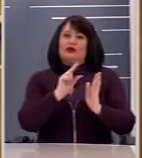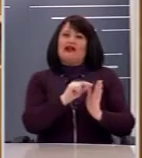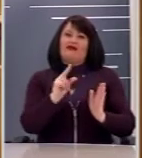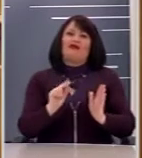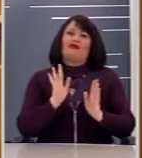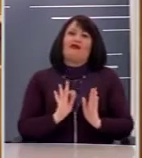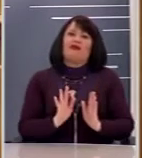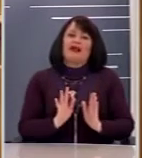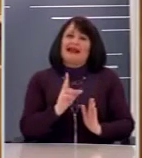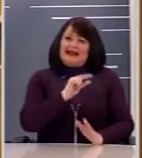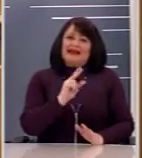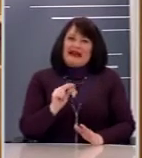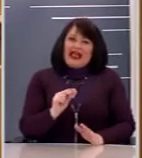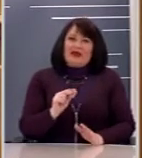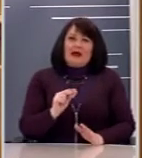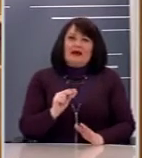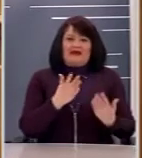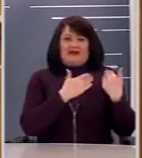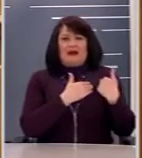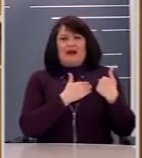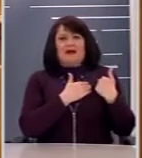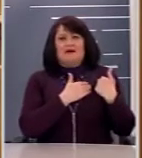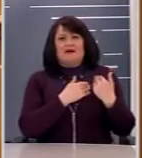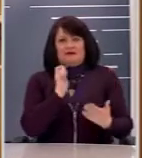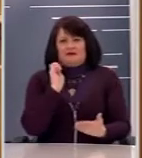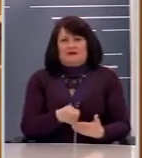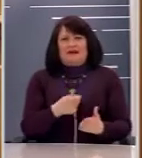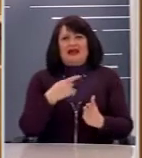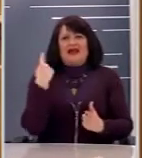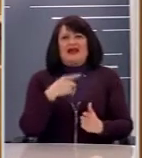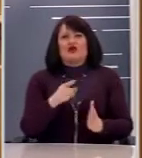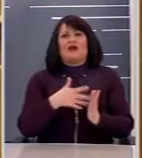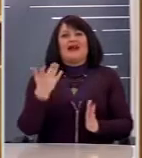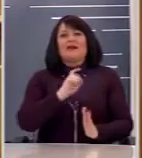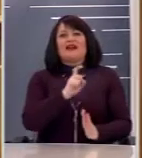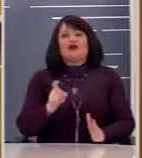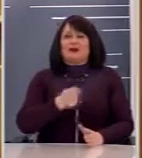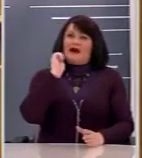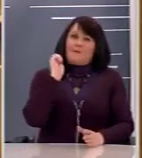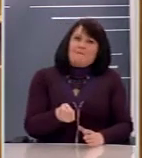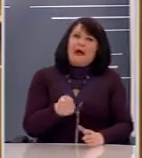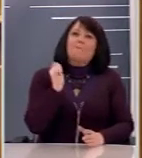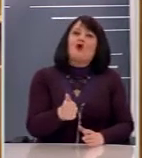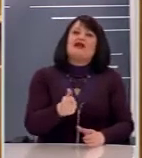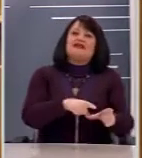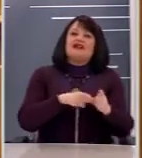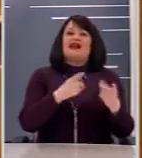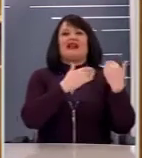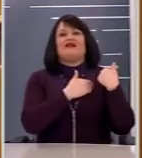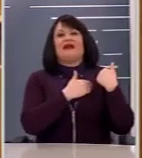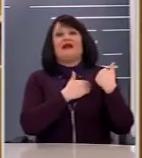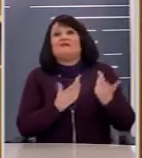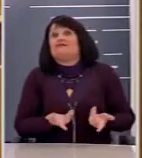και στον ίδιο συμβολογράφο που έγινε ο πληστηριασμός, και έρχεται με μια επιταγή 115 εκατομμυρίων και χτυπάει χωρίς κανένα άλλο ενδιαφερόμενο. Ποιο είναι το θέμα με την